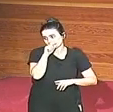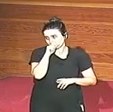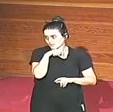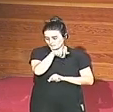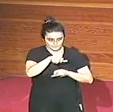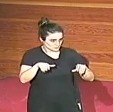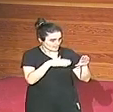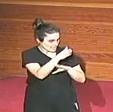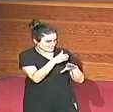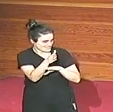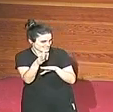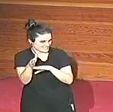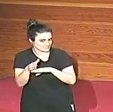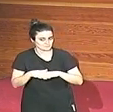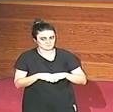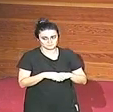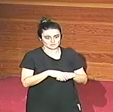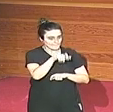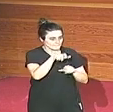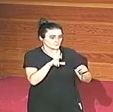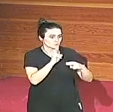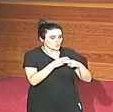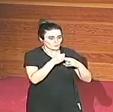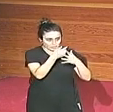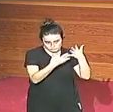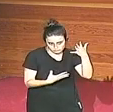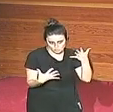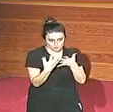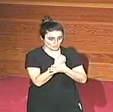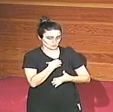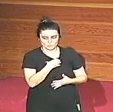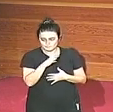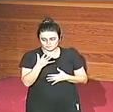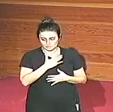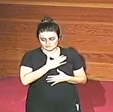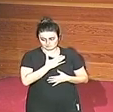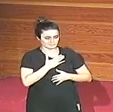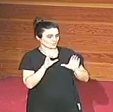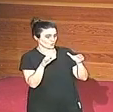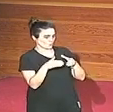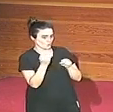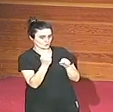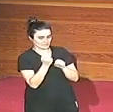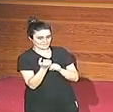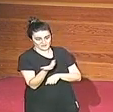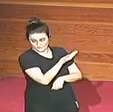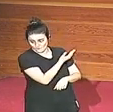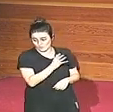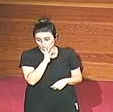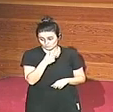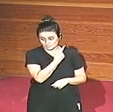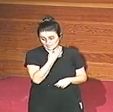korrespontsalak, izen guztiak ez dituta aipatuko, gehiago ere badira, baina hori da nire lantaldea. Eta oso importantea da azpimarratzea